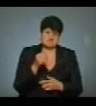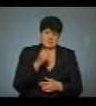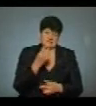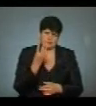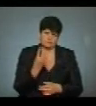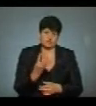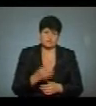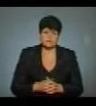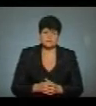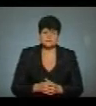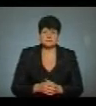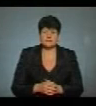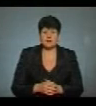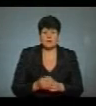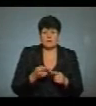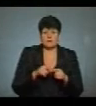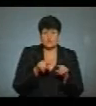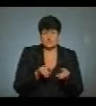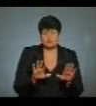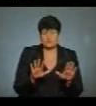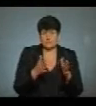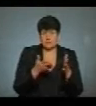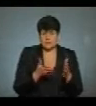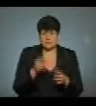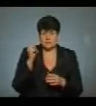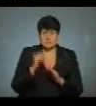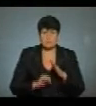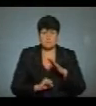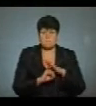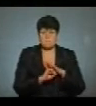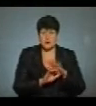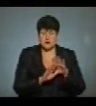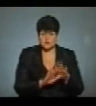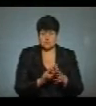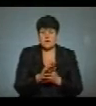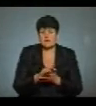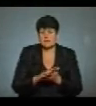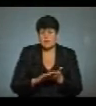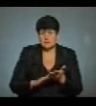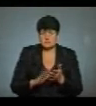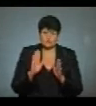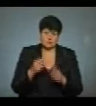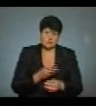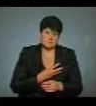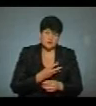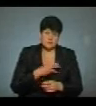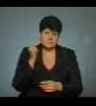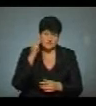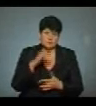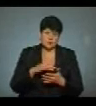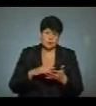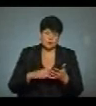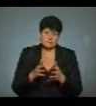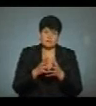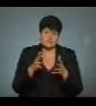4 місяці. А в даному випадку ми вивчаємо базу. А далі, якщо буде бажаючий вчити,